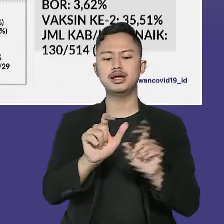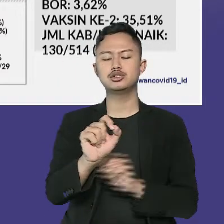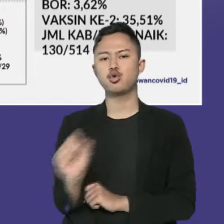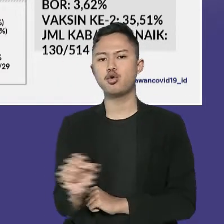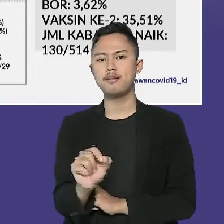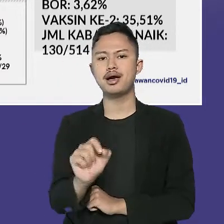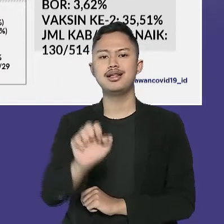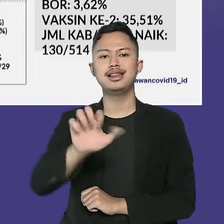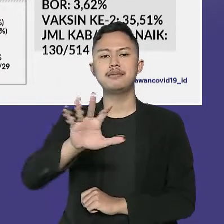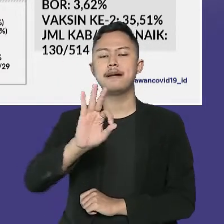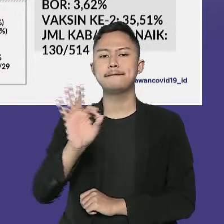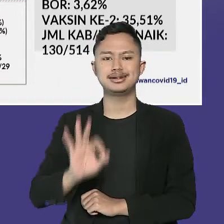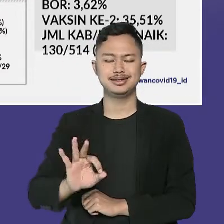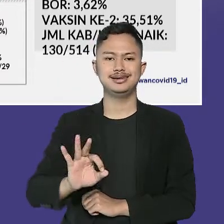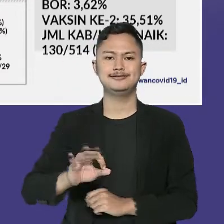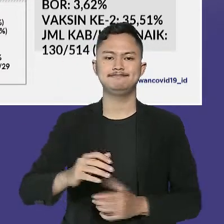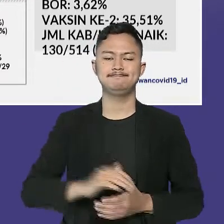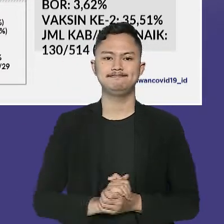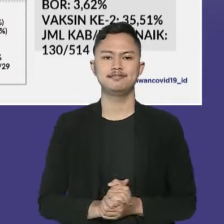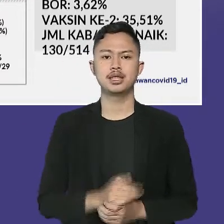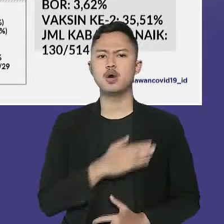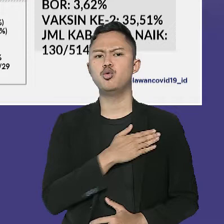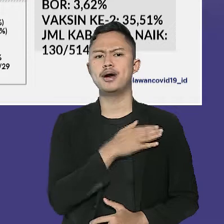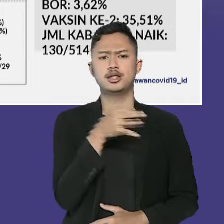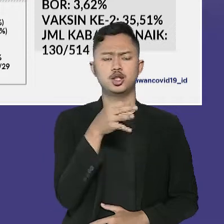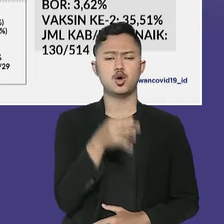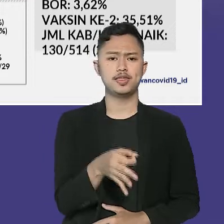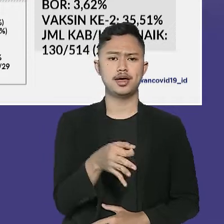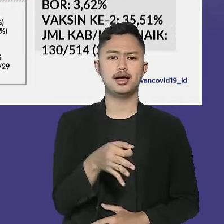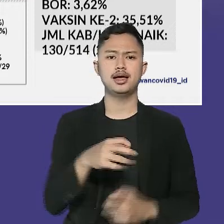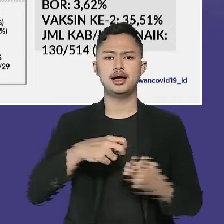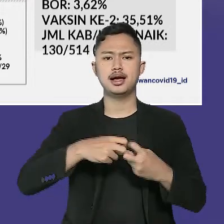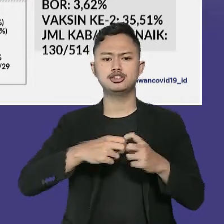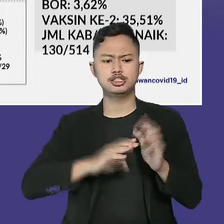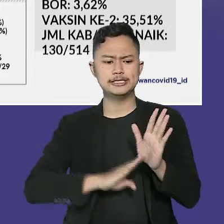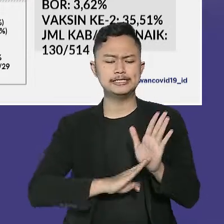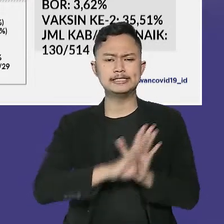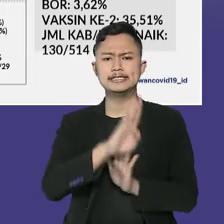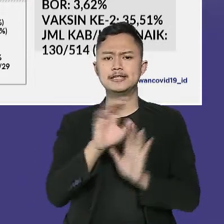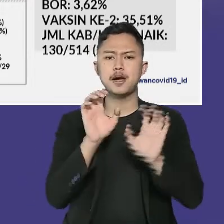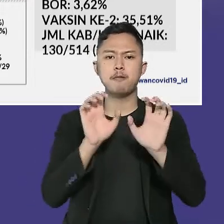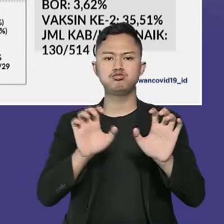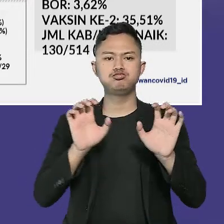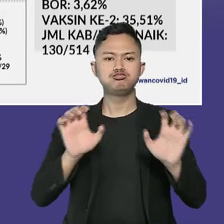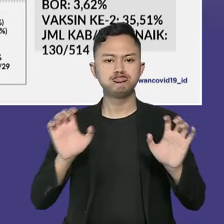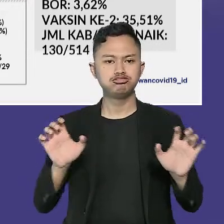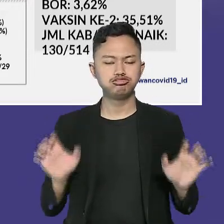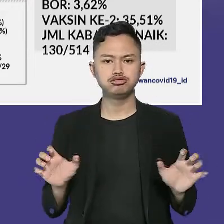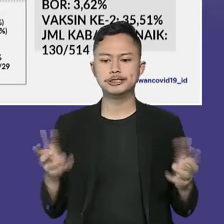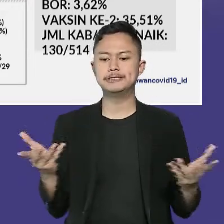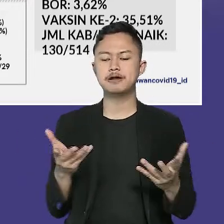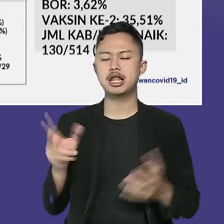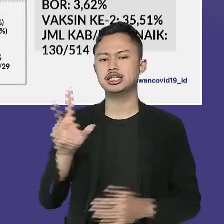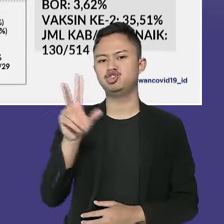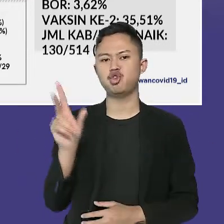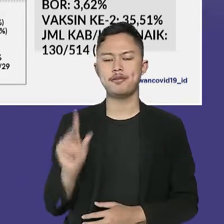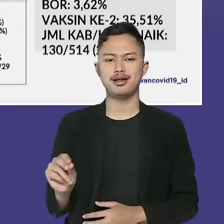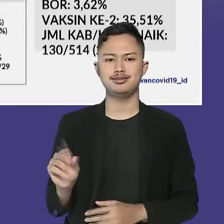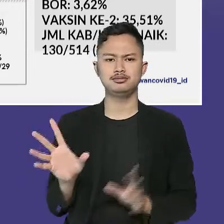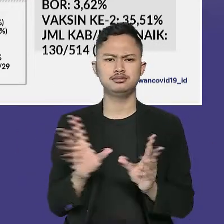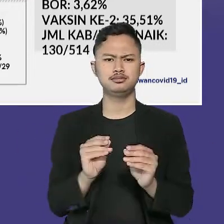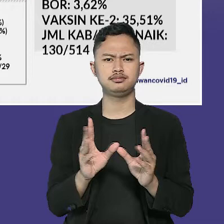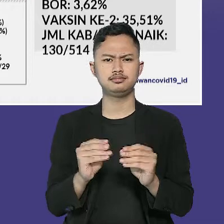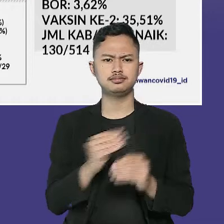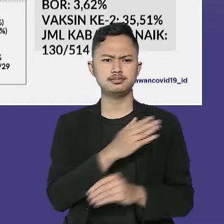17,5%. Jumlah kabupaten kota yang mengalami kenaikan paling banyak dari Provinsi Jawa Barat, yaitu